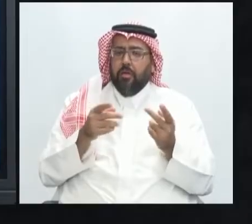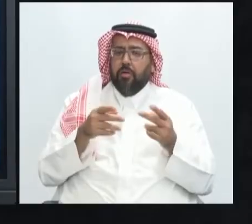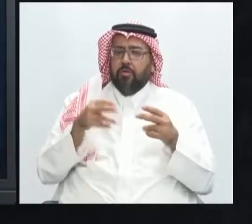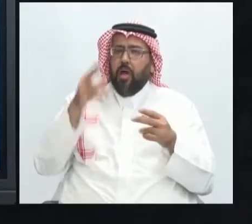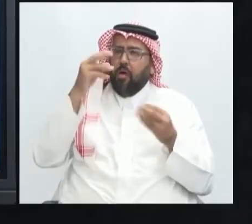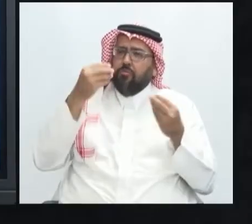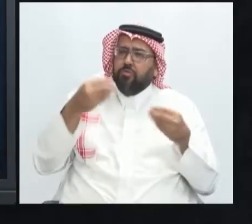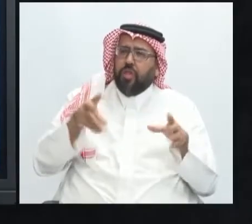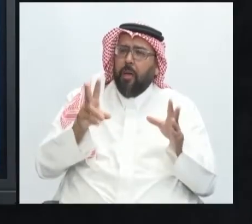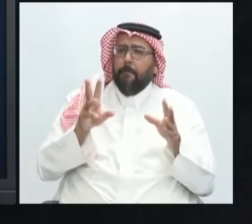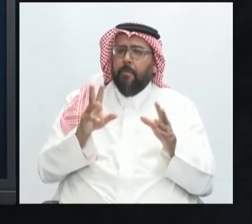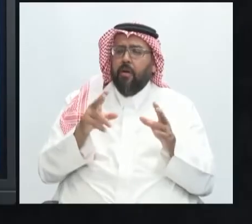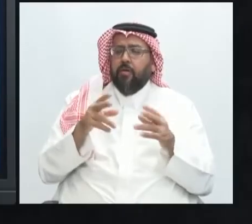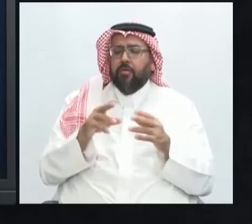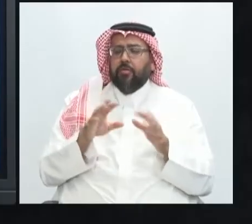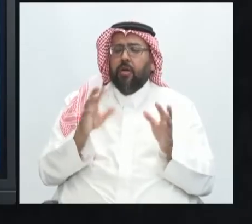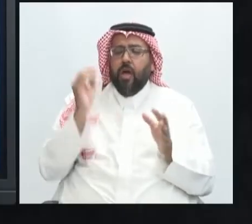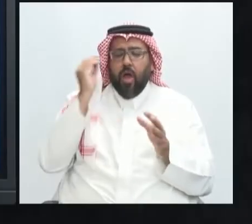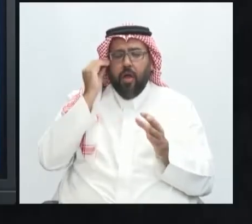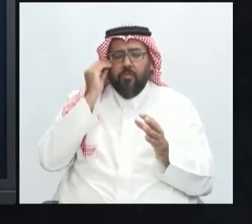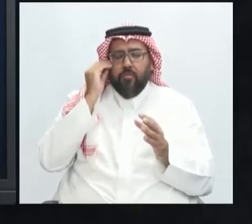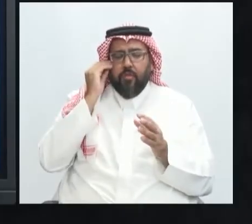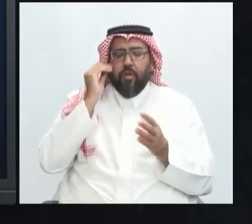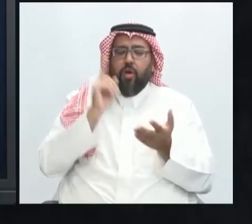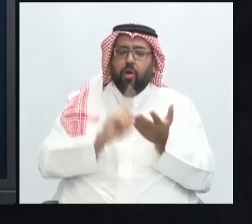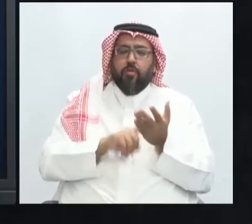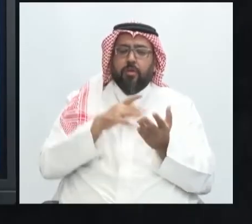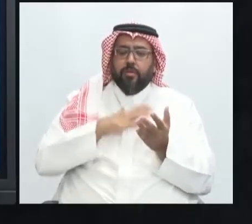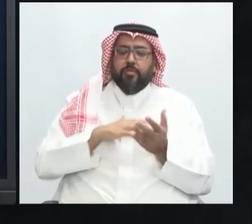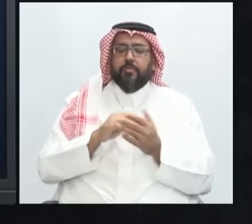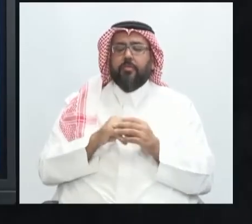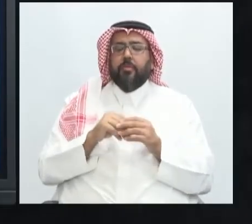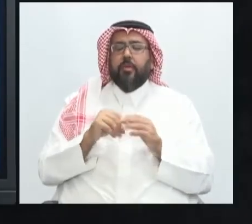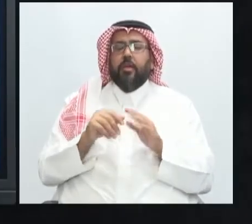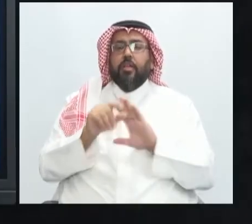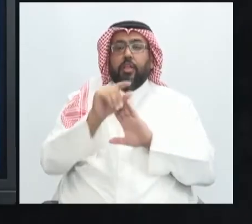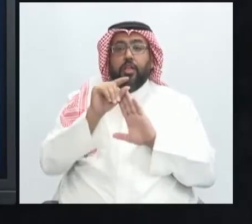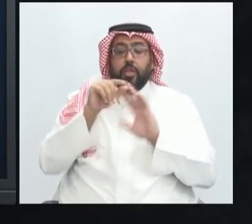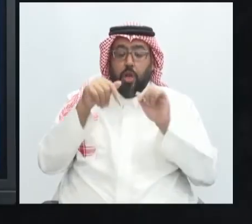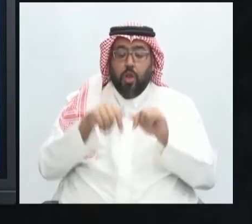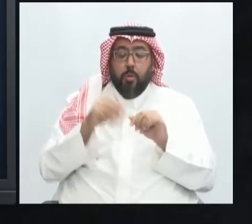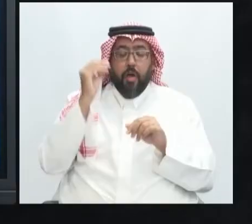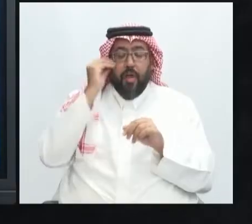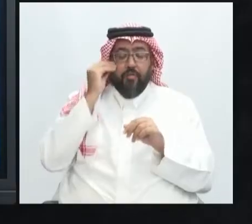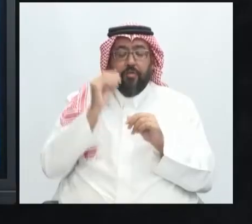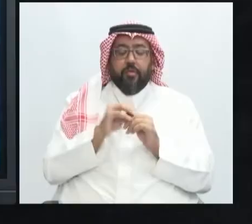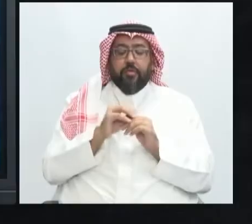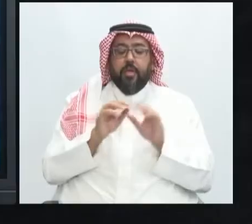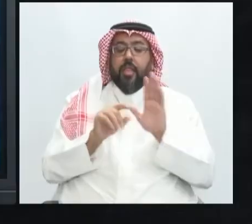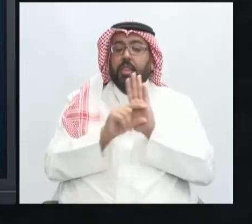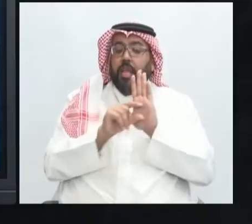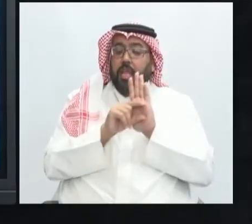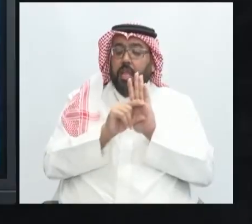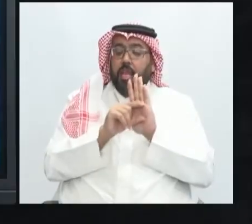طيب نريد ان نعرف هذا ايضا باذن الله سبحانه وتعالى في درس نار هذا اليوم وكذلك نذكر الادله